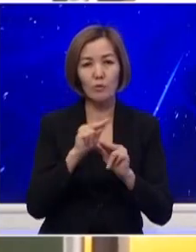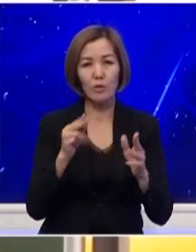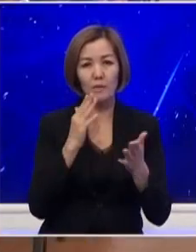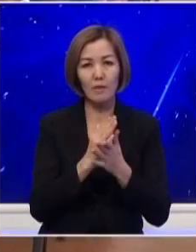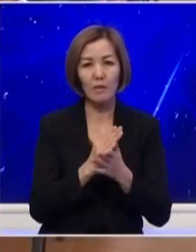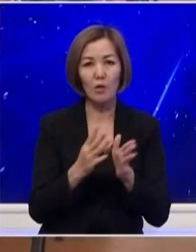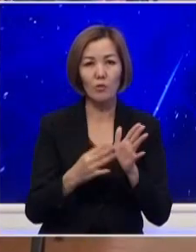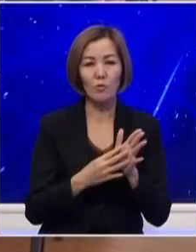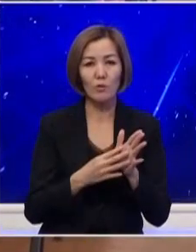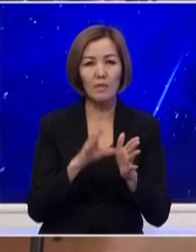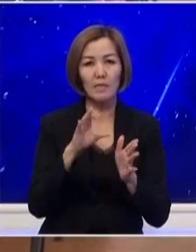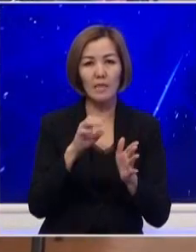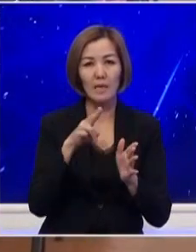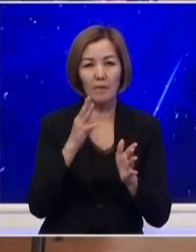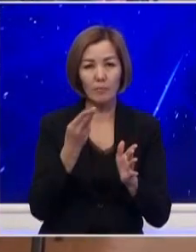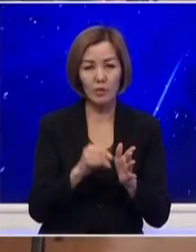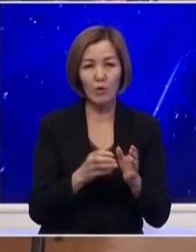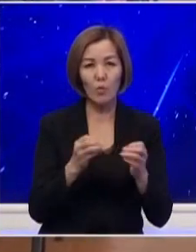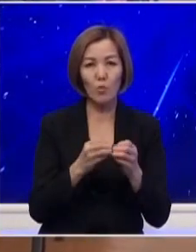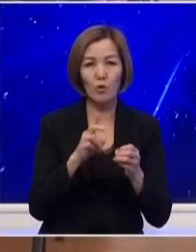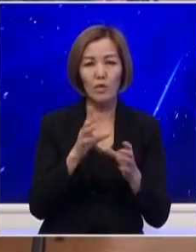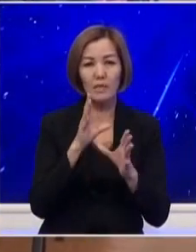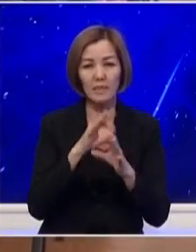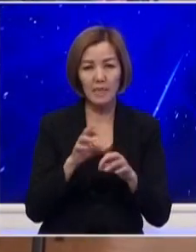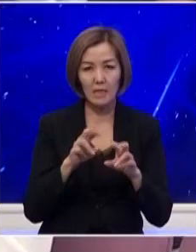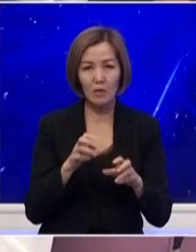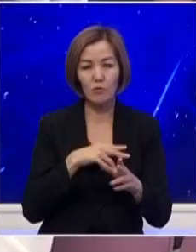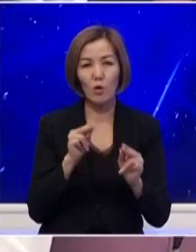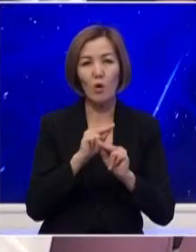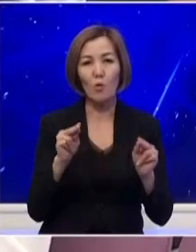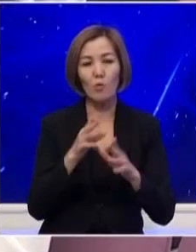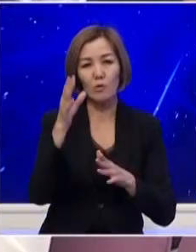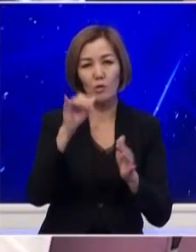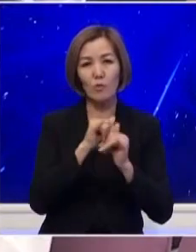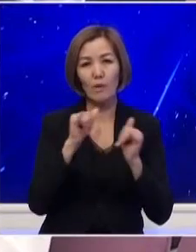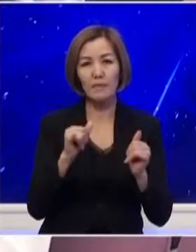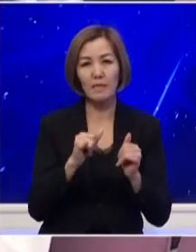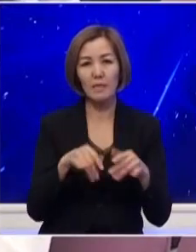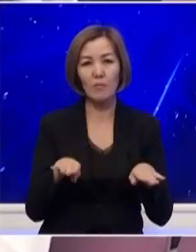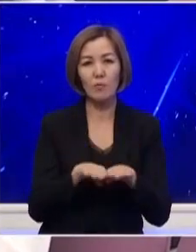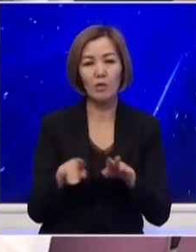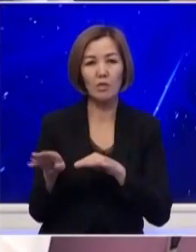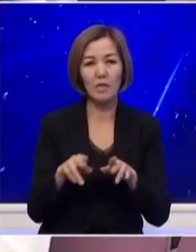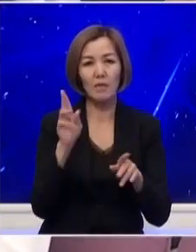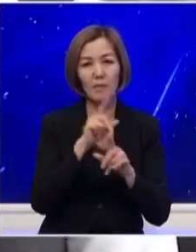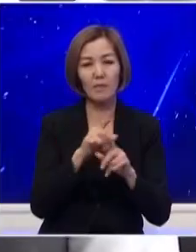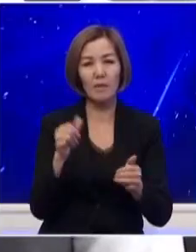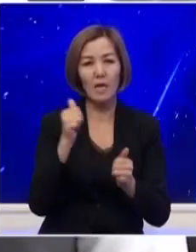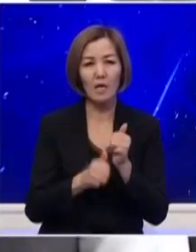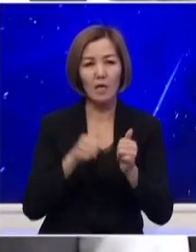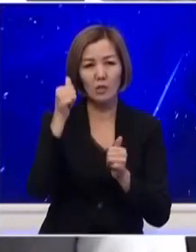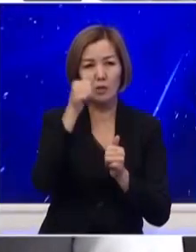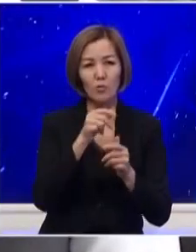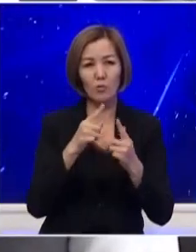31 ұстаз бар. Оның 9-ы сарапшы, 10-ы зерттеуші. Оқытушылардың біліктілігін арттыру мақсатында қаласындағы мұндай шаралар мектепте жыл